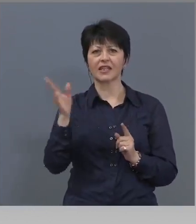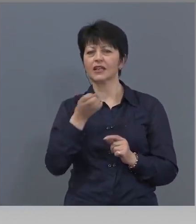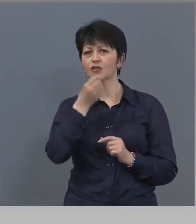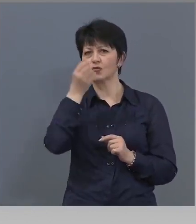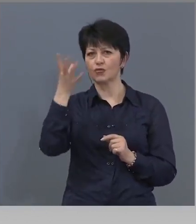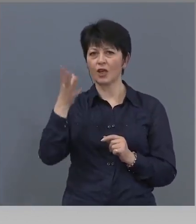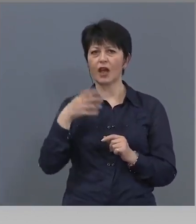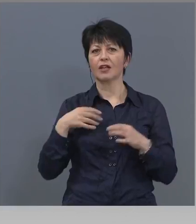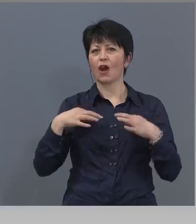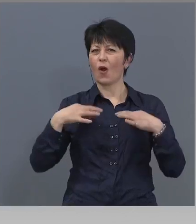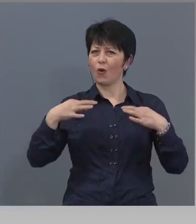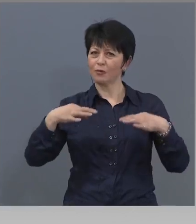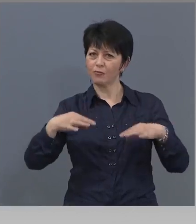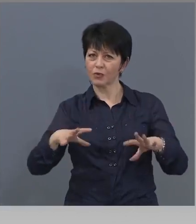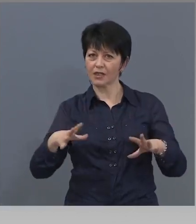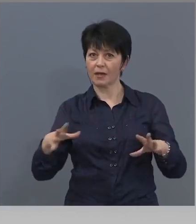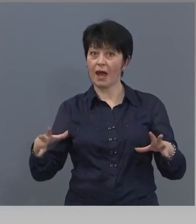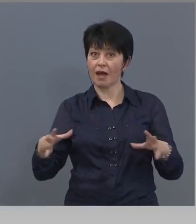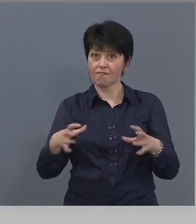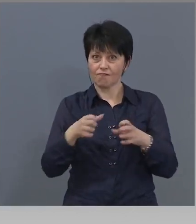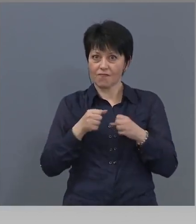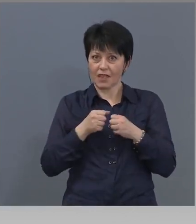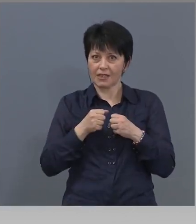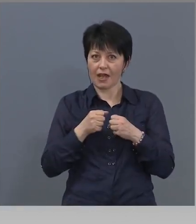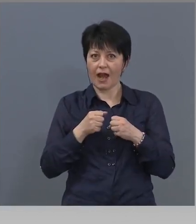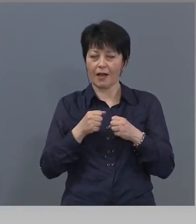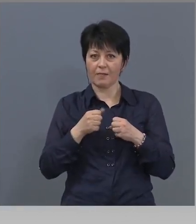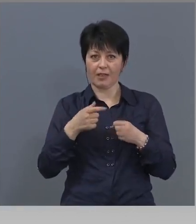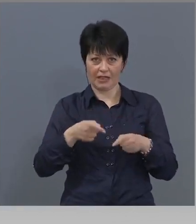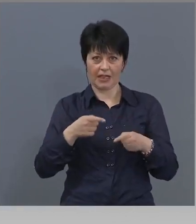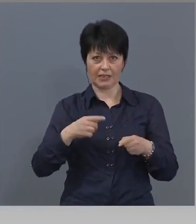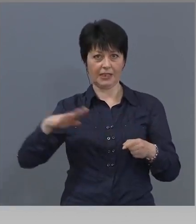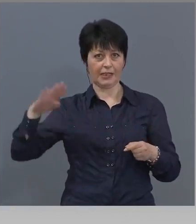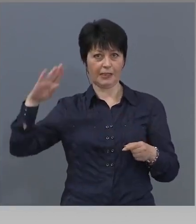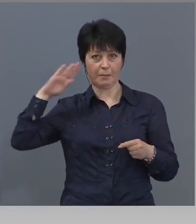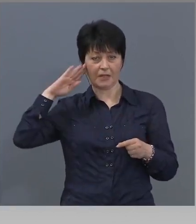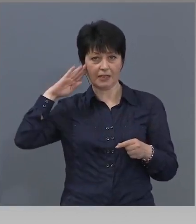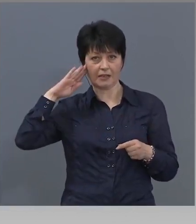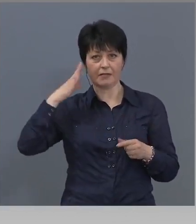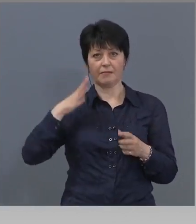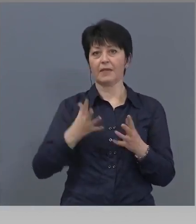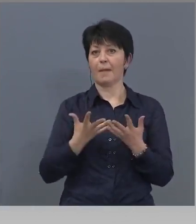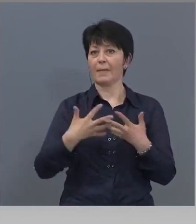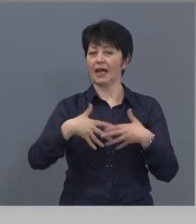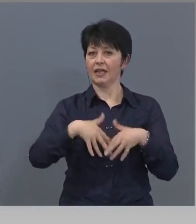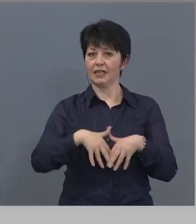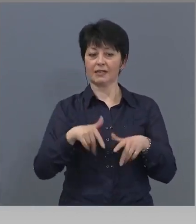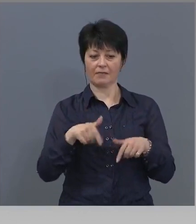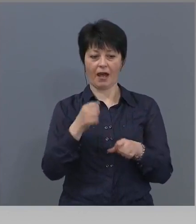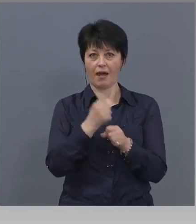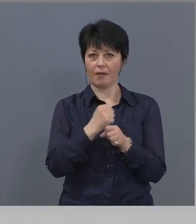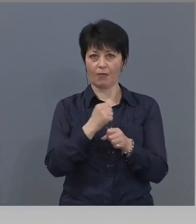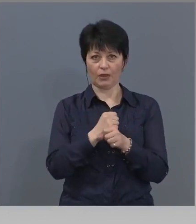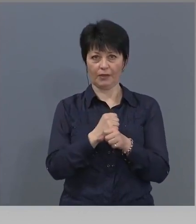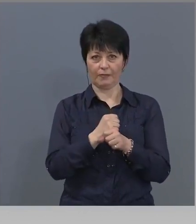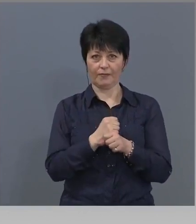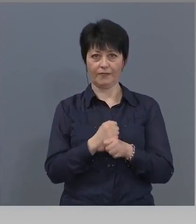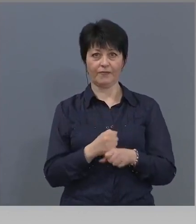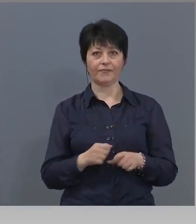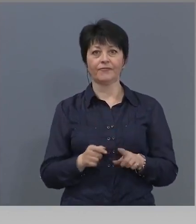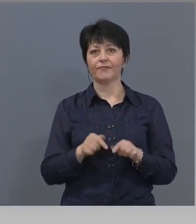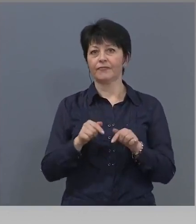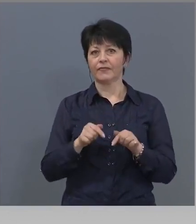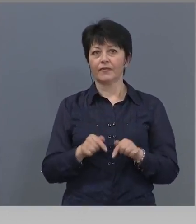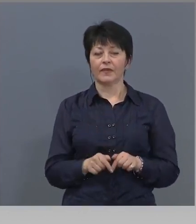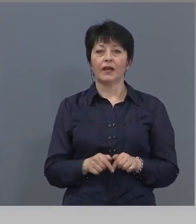затягаме в зависимост, докато този колективен дисциплинираш механизъм не сработи, не